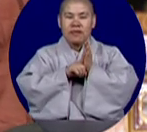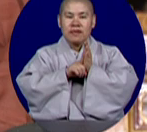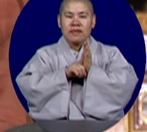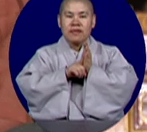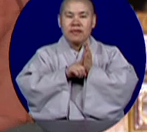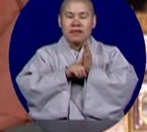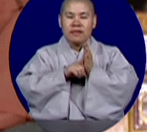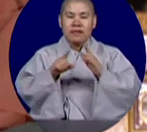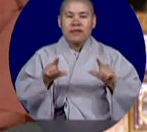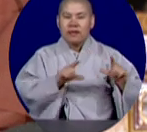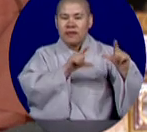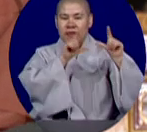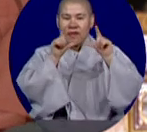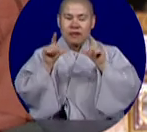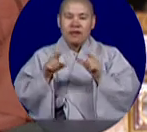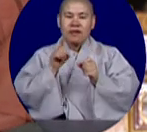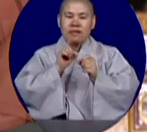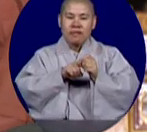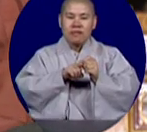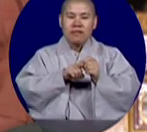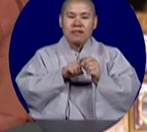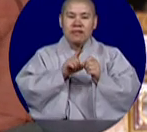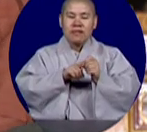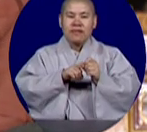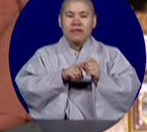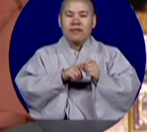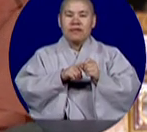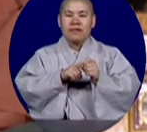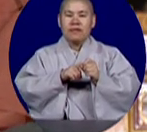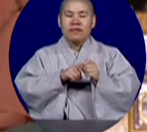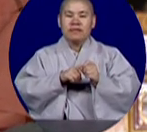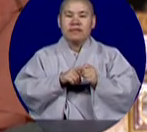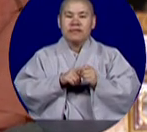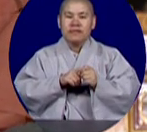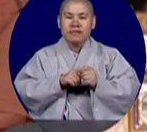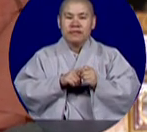해탈을 위해서 사신 분이에요. 그렇기 때문에 중요한 거예요.